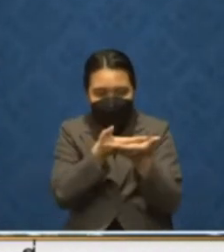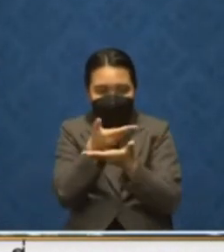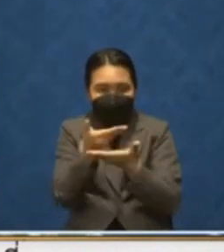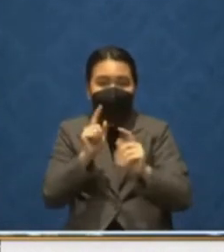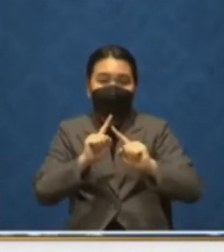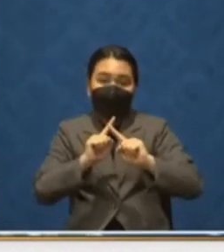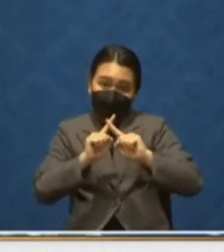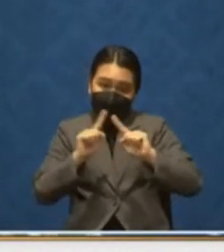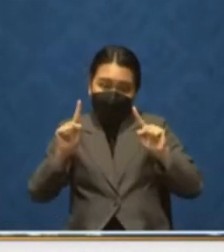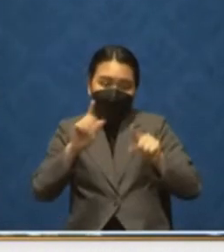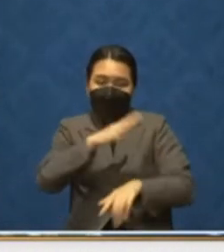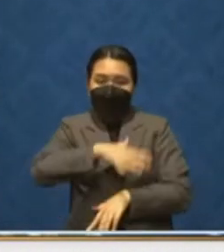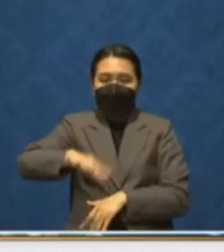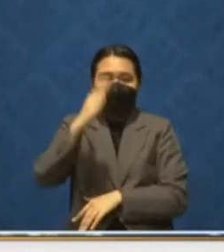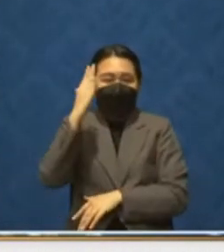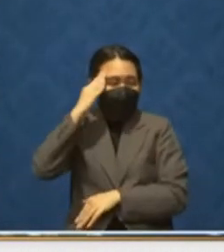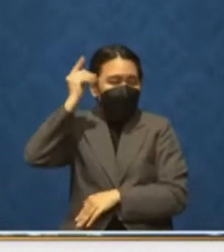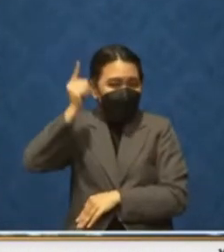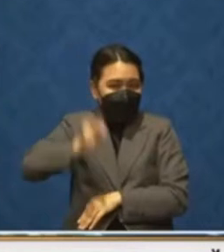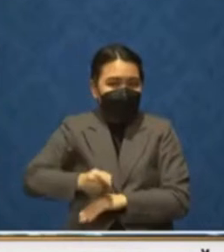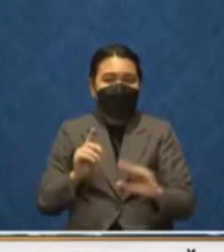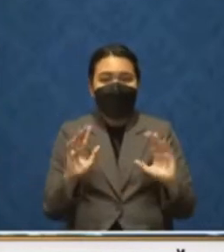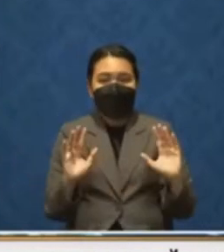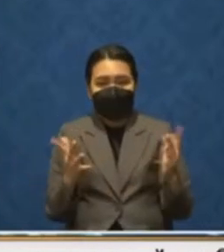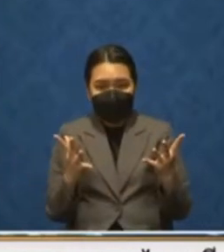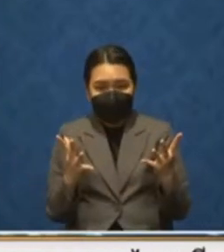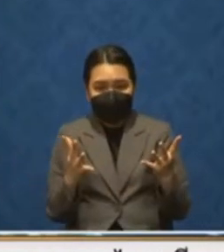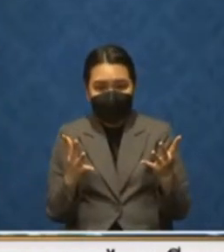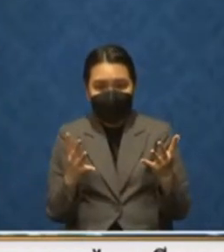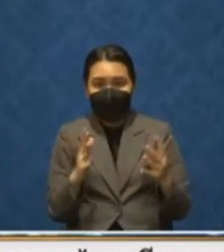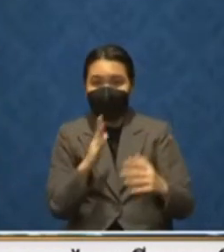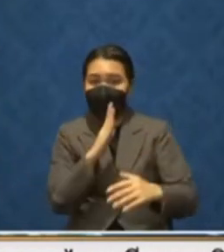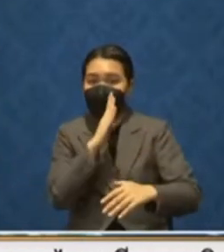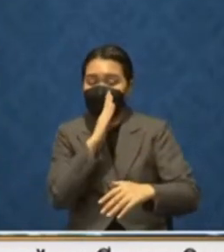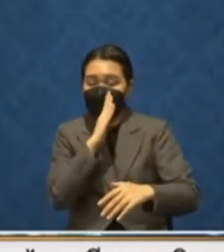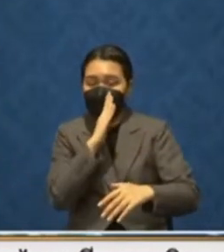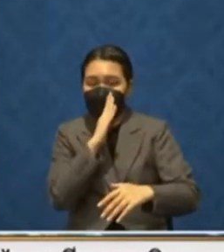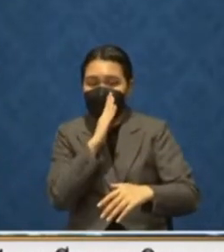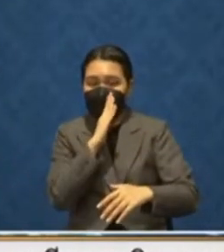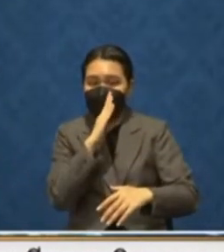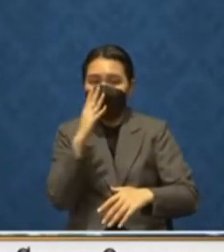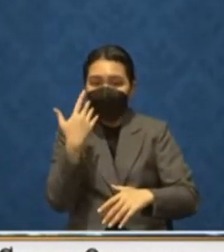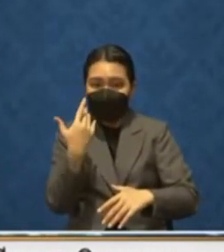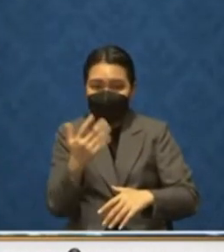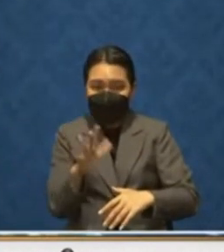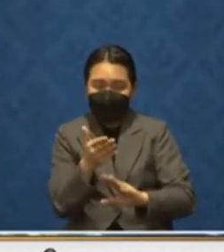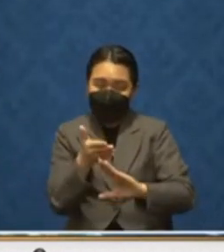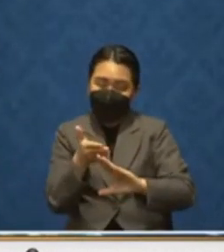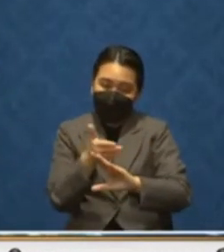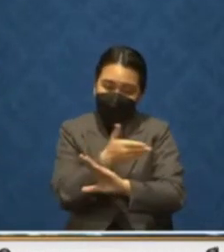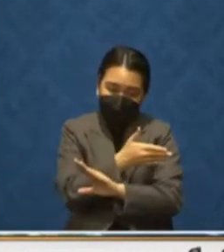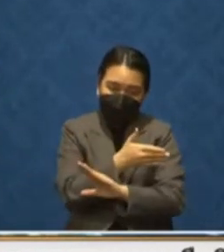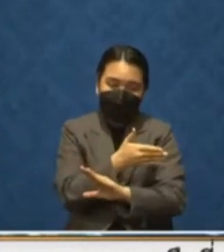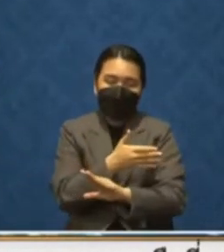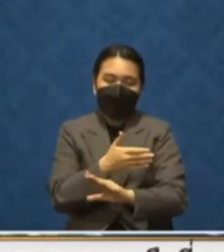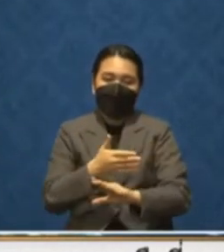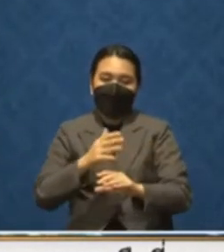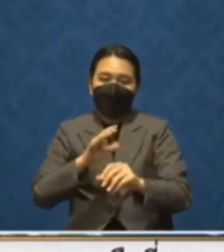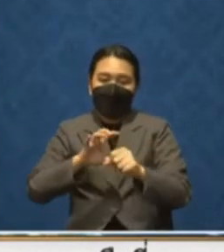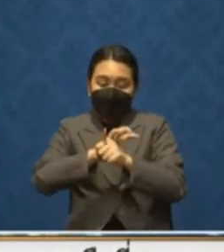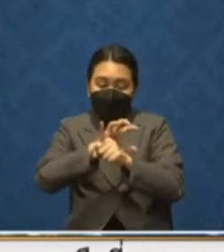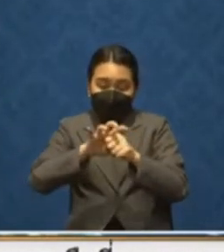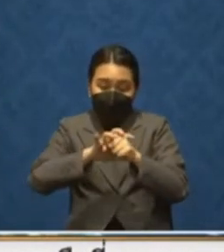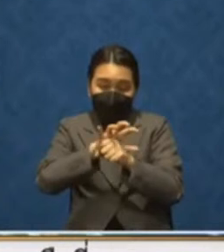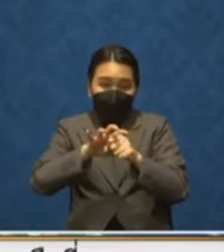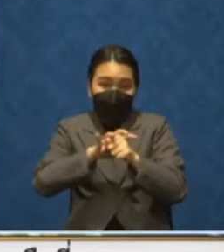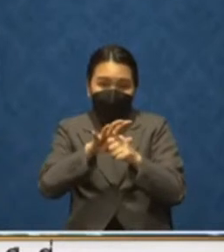ณเวลานั้นจะมีเคอวิทเกิดขึ้นในช่วงเวลานี้ต่อ